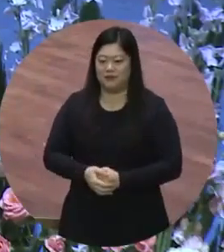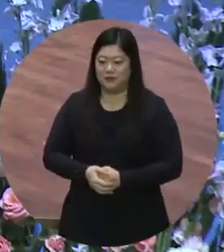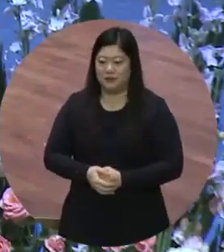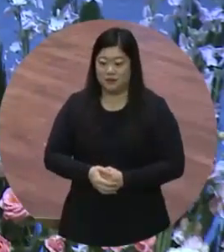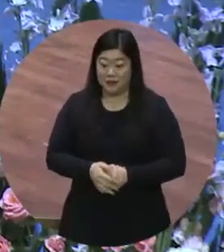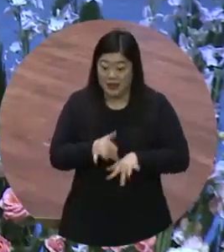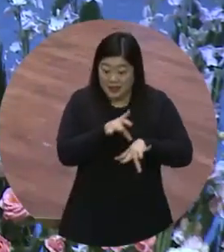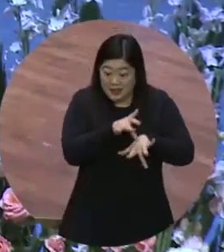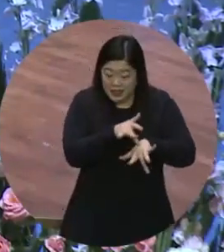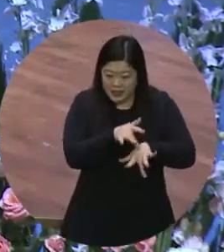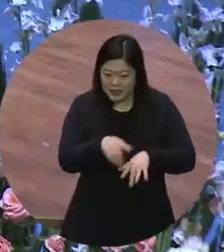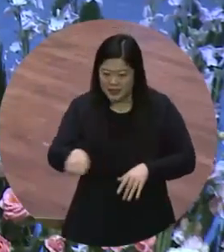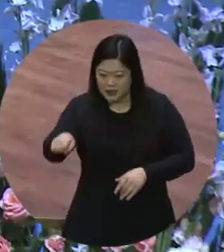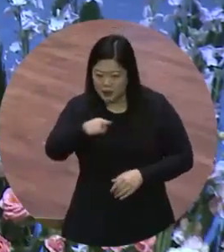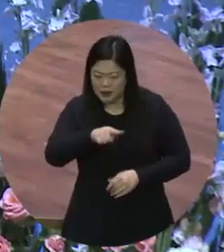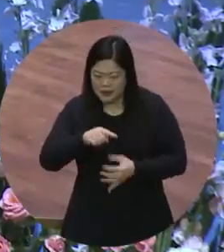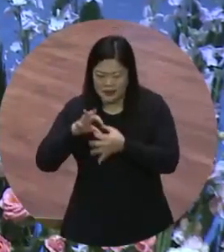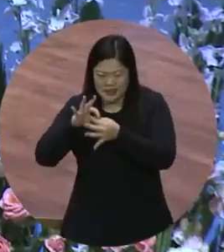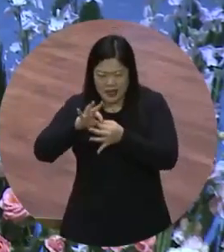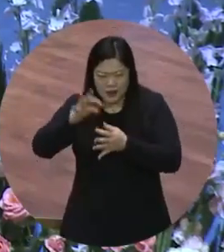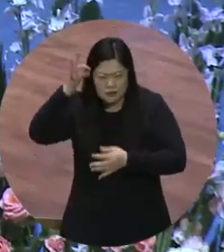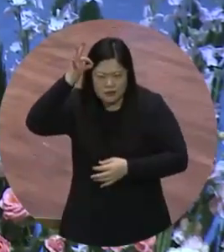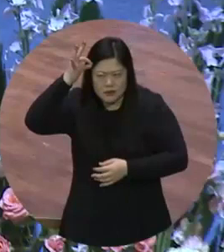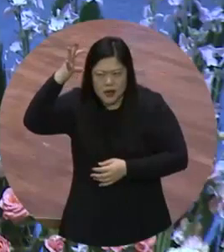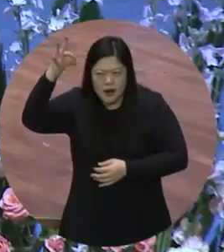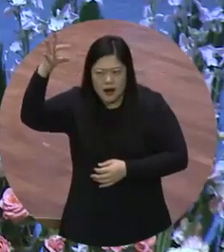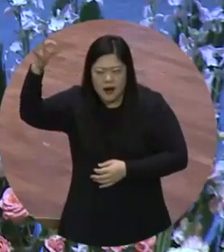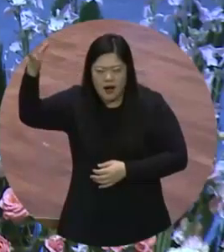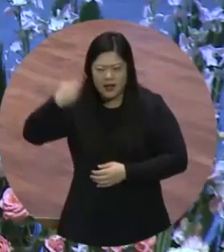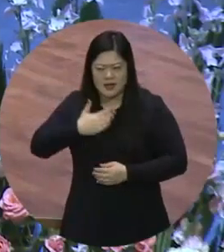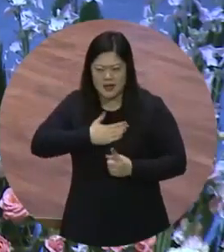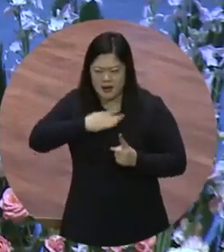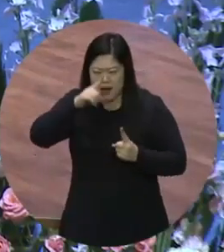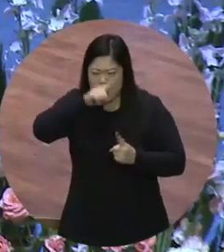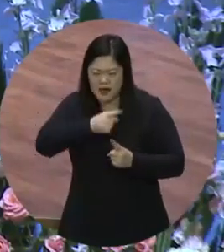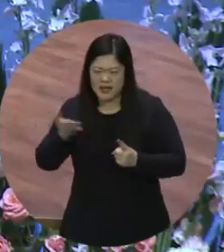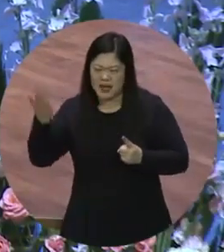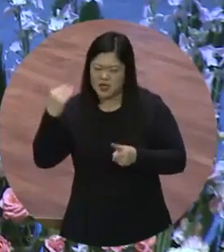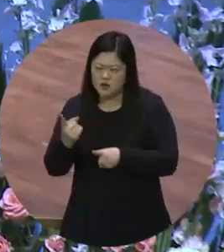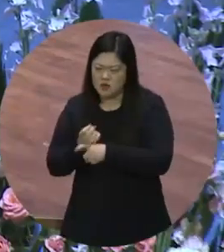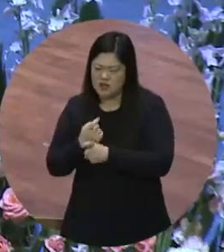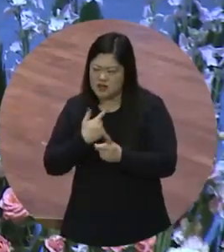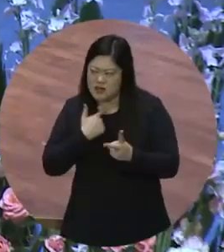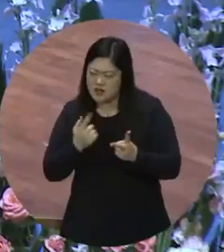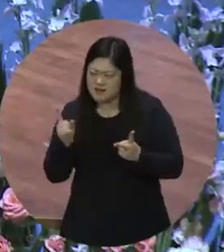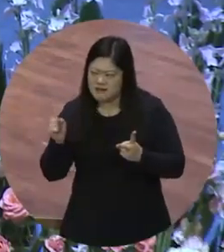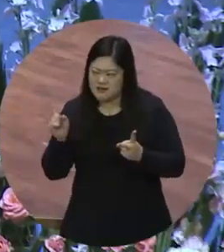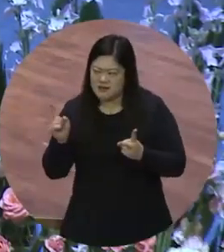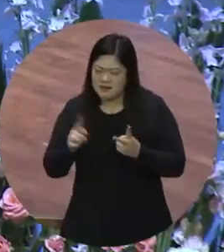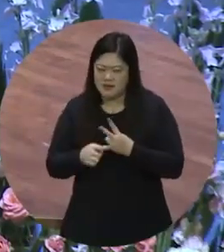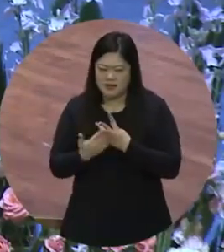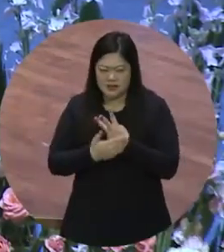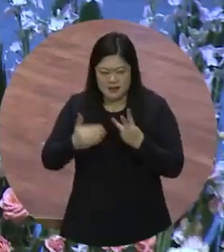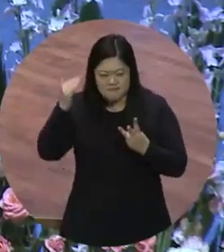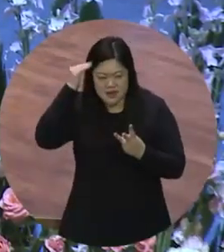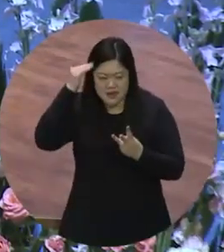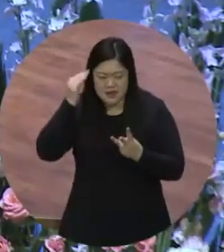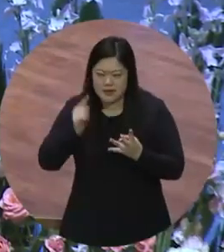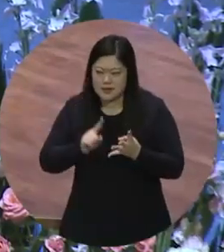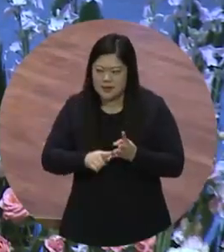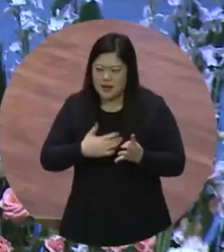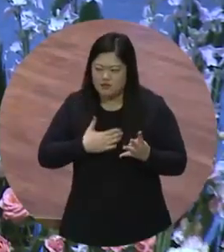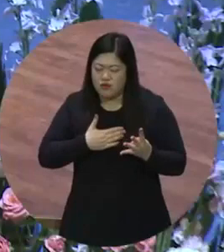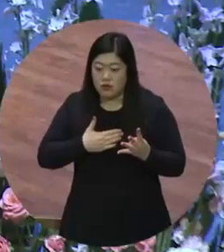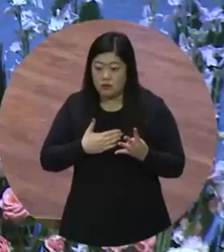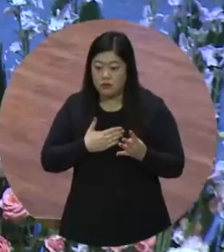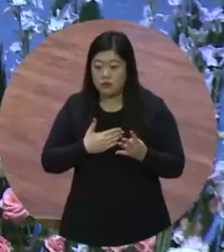만들고 계속 기분 나쁘게 만들고 불안하게 만들고 싸우게 만들고 분쟁하게 만들고 사단은 은혜 못 받게 만들어요. 뺏기면